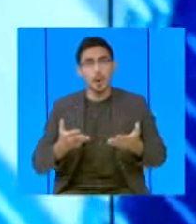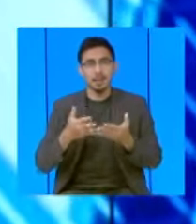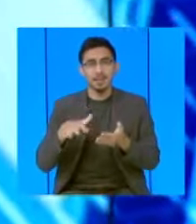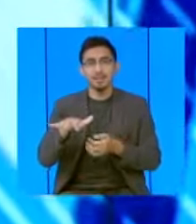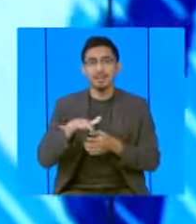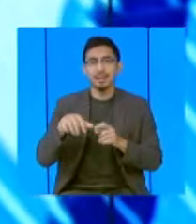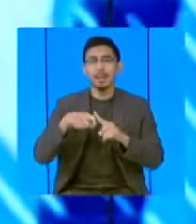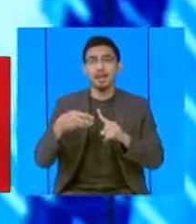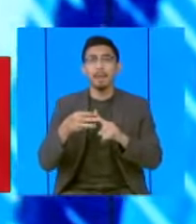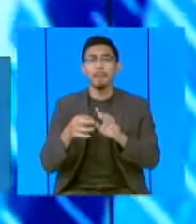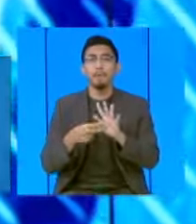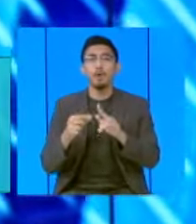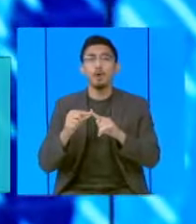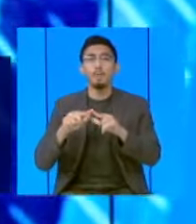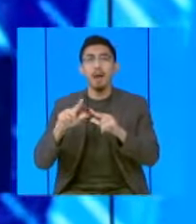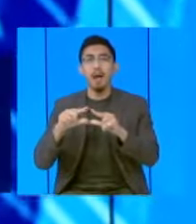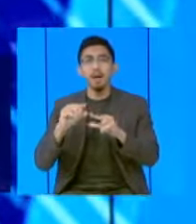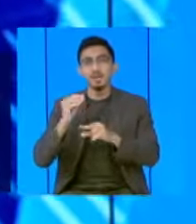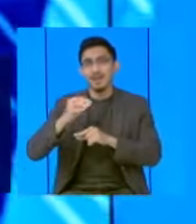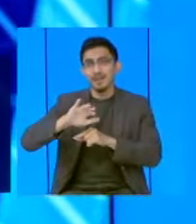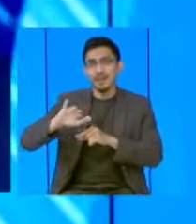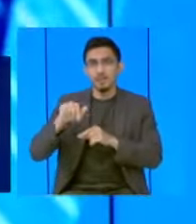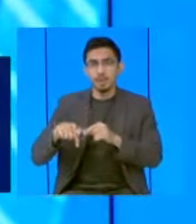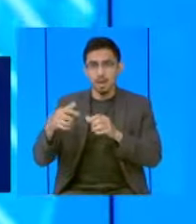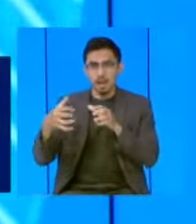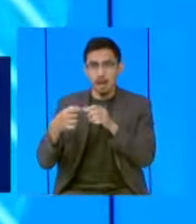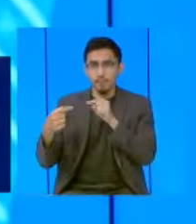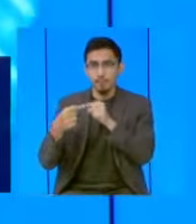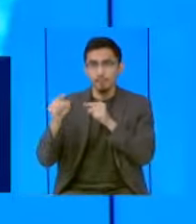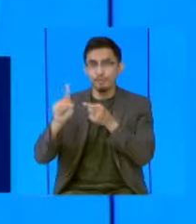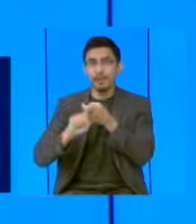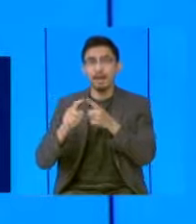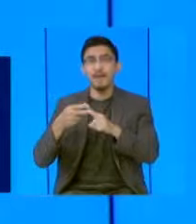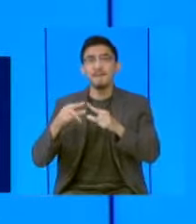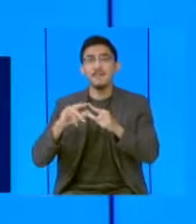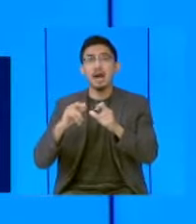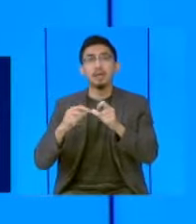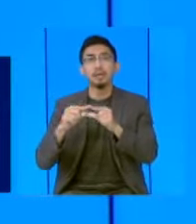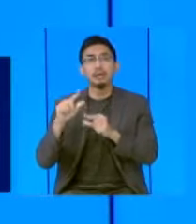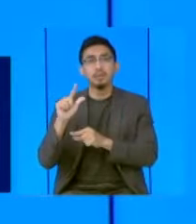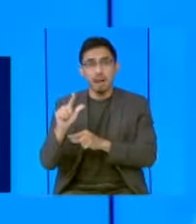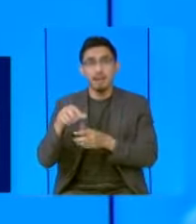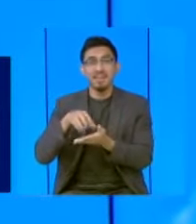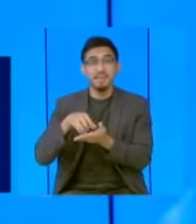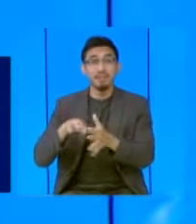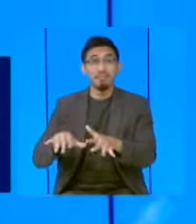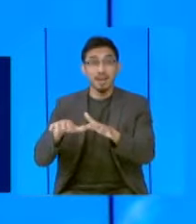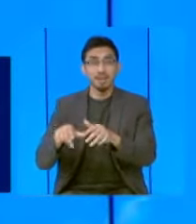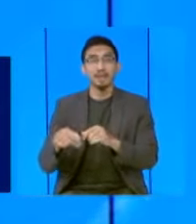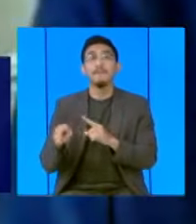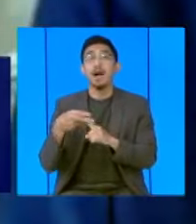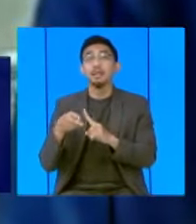Dan untuk melihat situasi banjir terkini di Kebonpala, Jakarta Timur, sudah bergabung bersama kita ada Faisal Rinaldi di lokasi